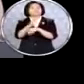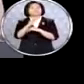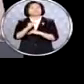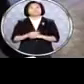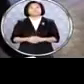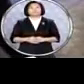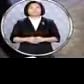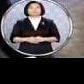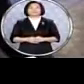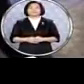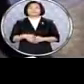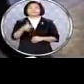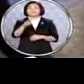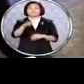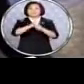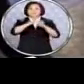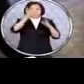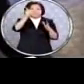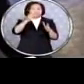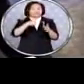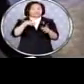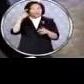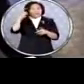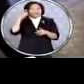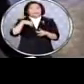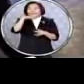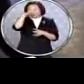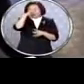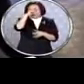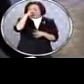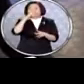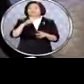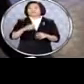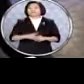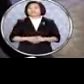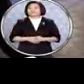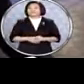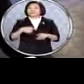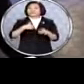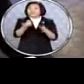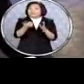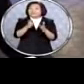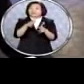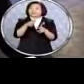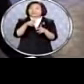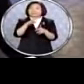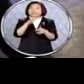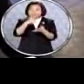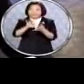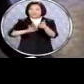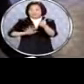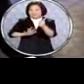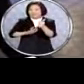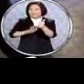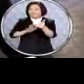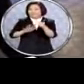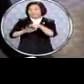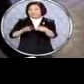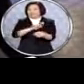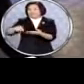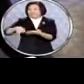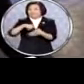钟。 谢谢马总统，我真的很期待说，也很希望说，刚才这个问题是你的幕僚替你写的，不是你